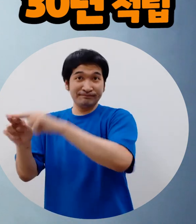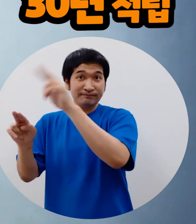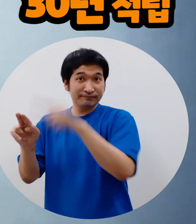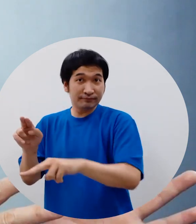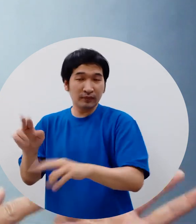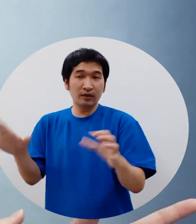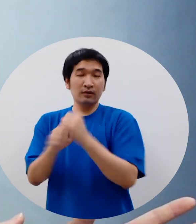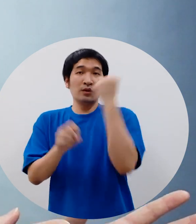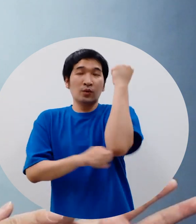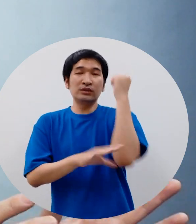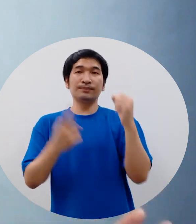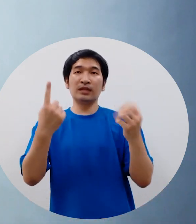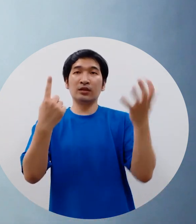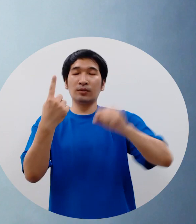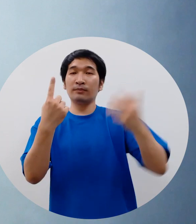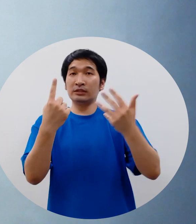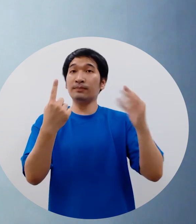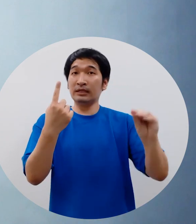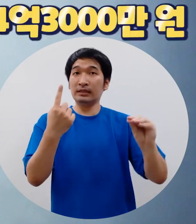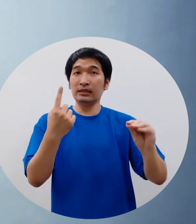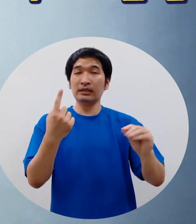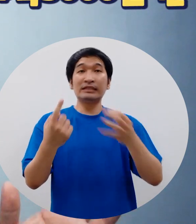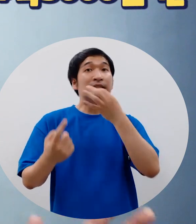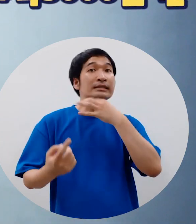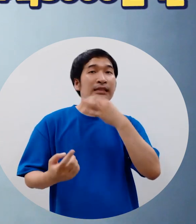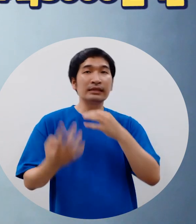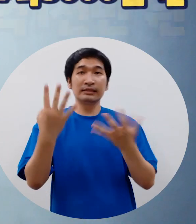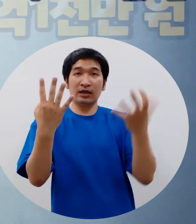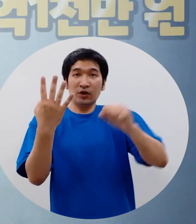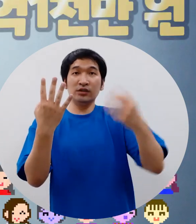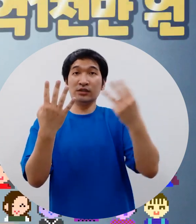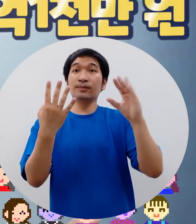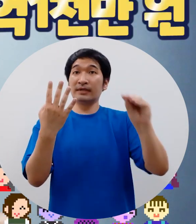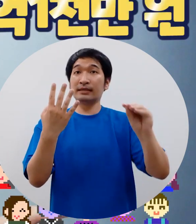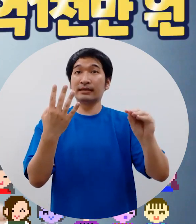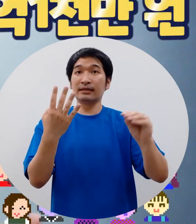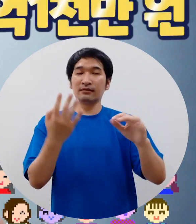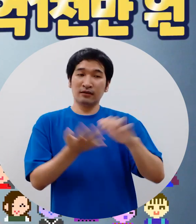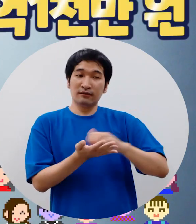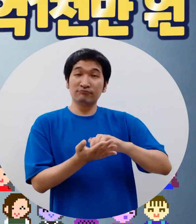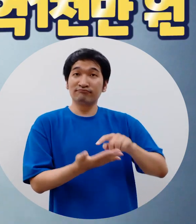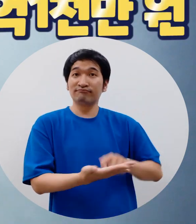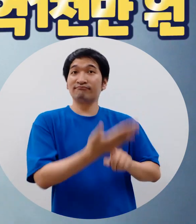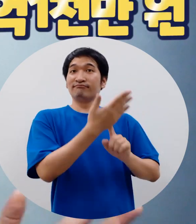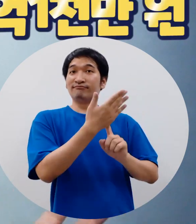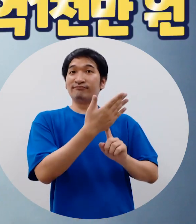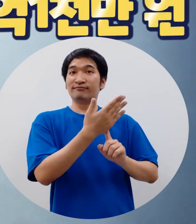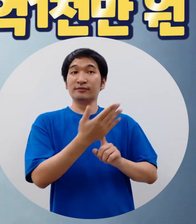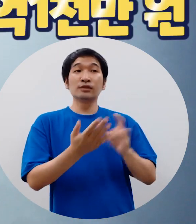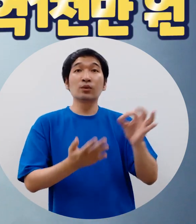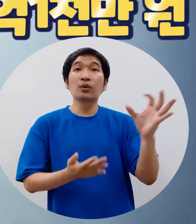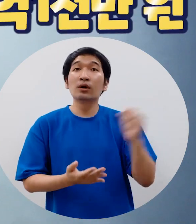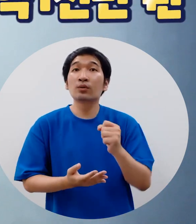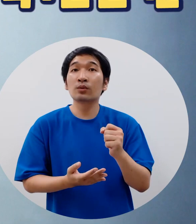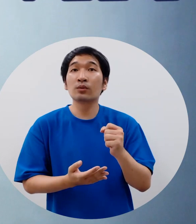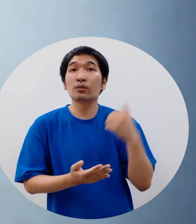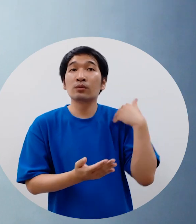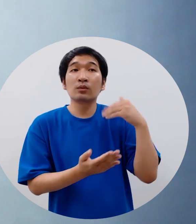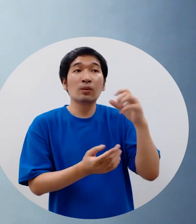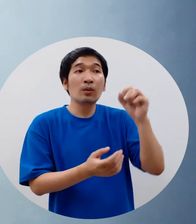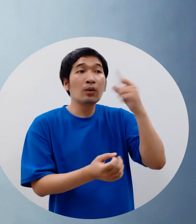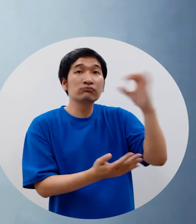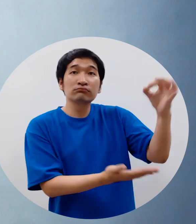하고 나면 원금은 1억 8천, 이자가 4억 3천이에요. 계산해 보시면 금방 나와요. 그 돈을